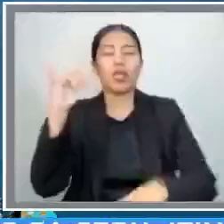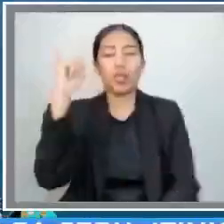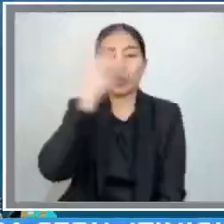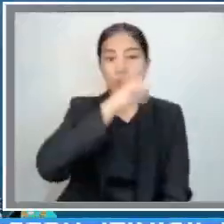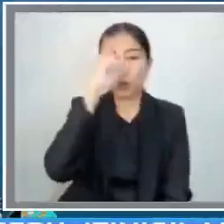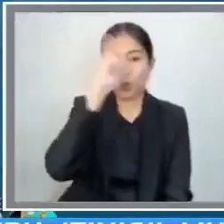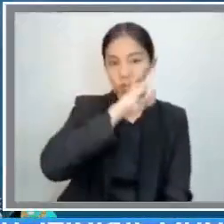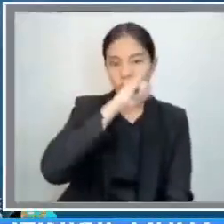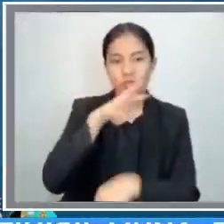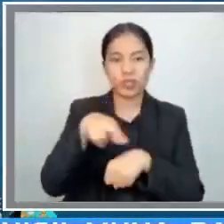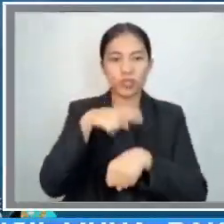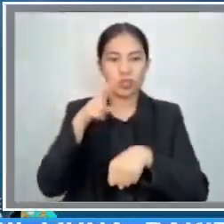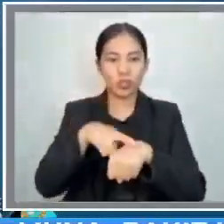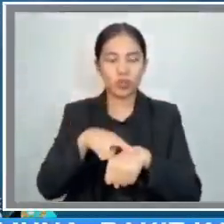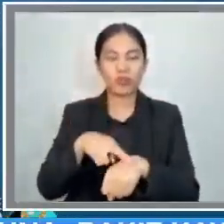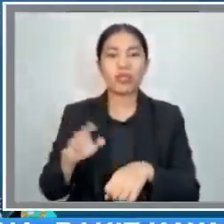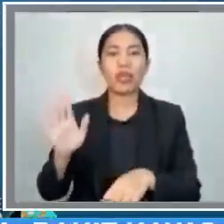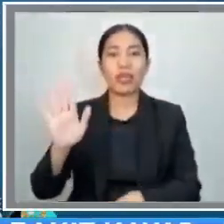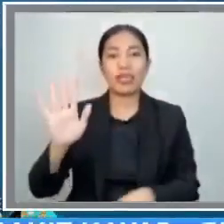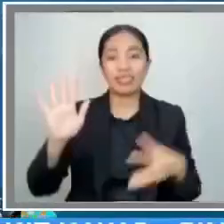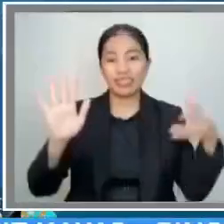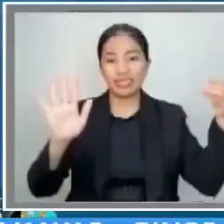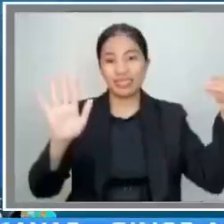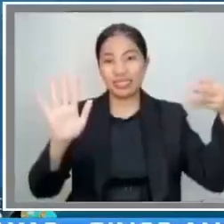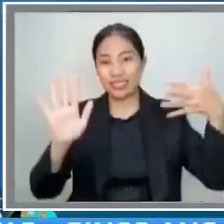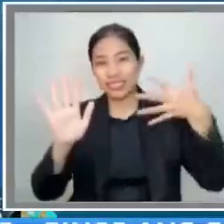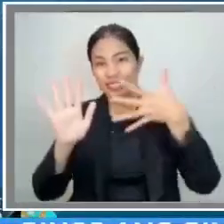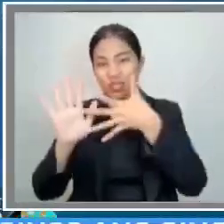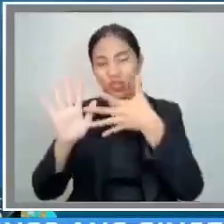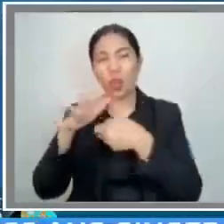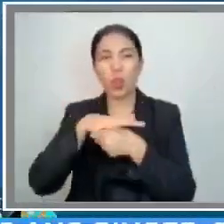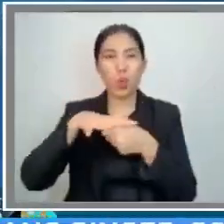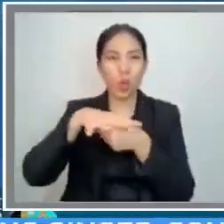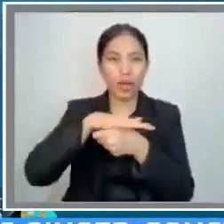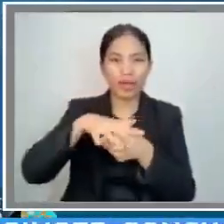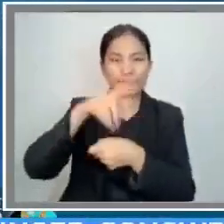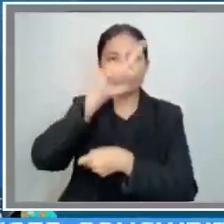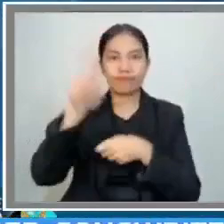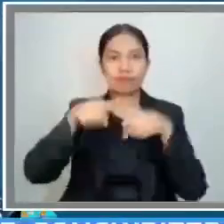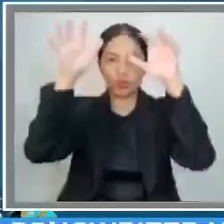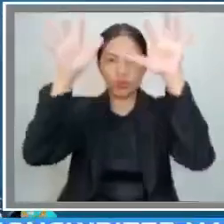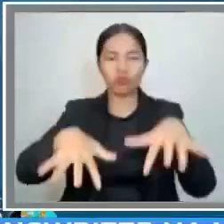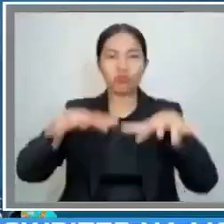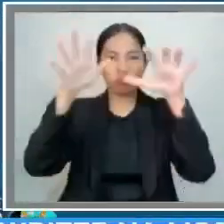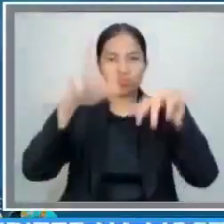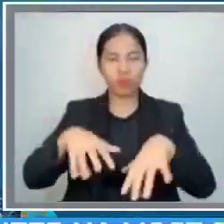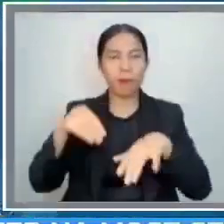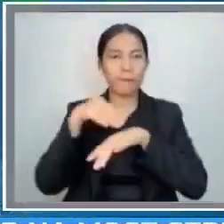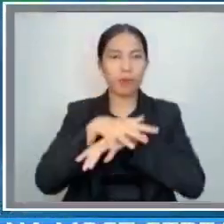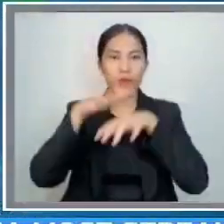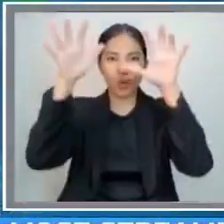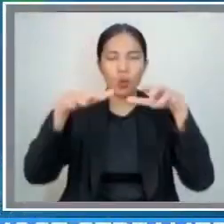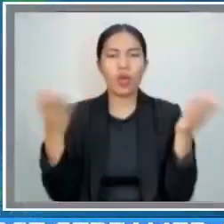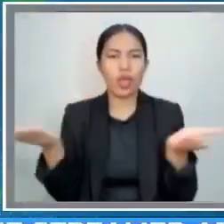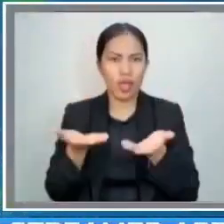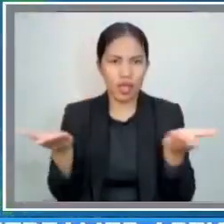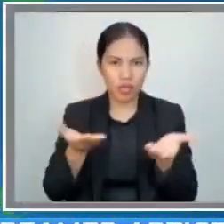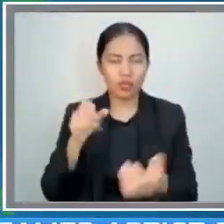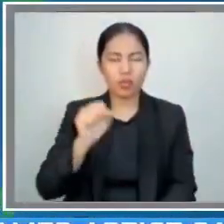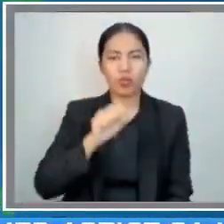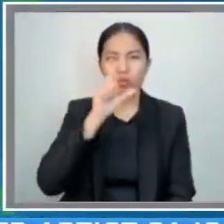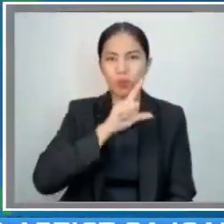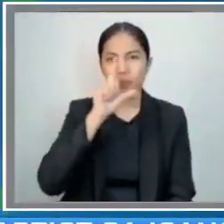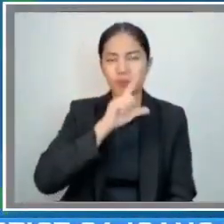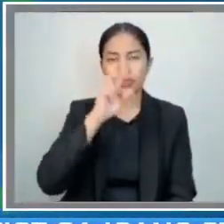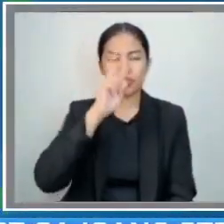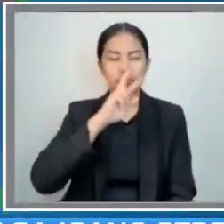mga local thunderstorm ang nagpapaulan sa Southern Luzon, Visayas at sa Mindanao. Sa mga susunod pang oras, asahan